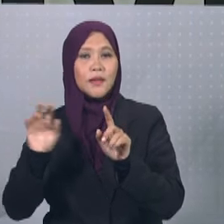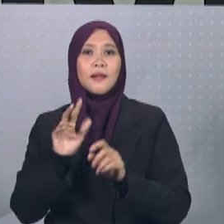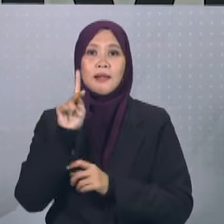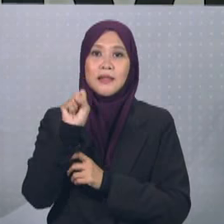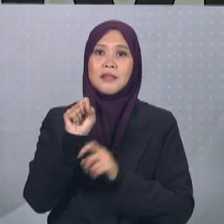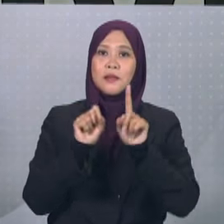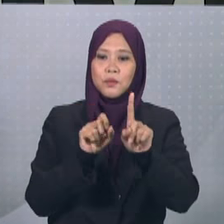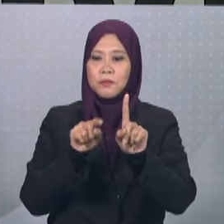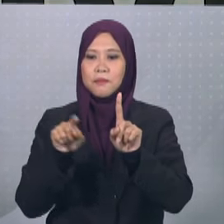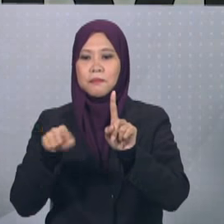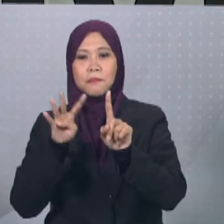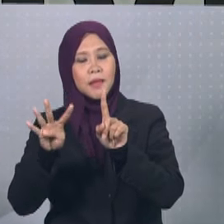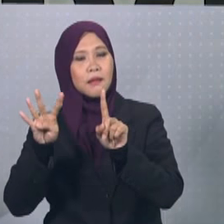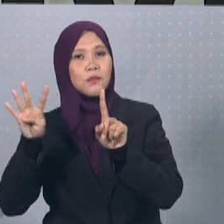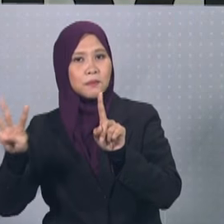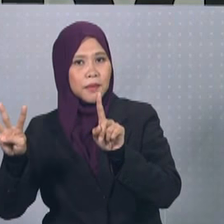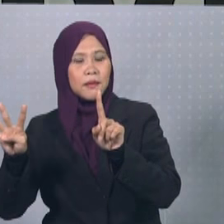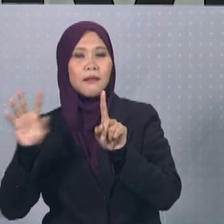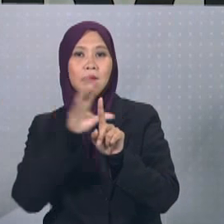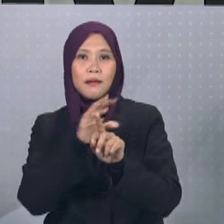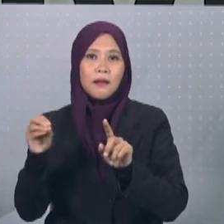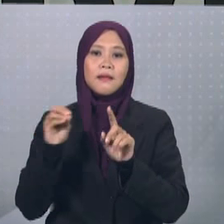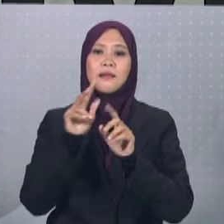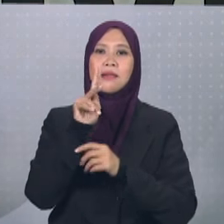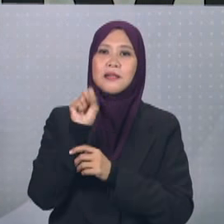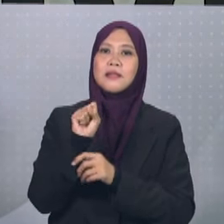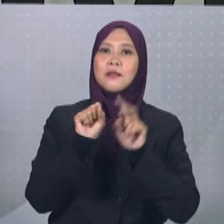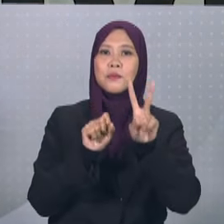kes 1,404 dan kes